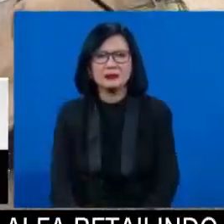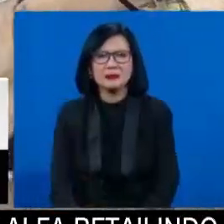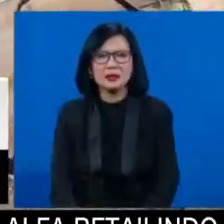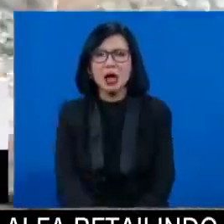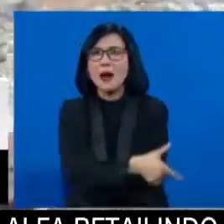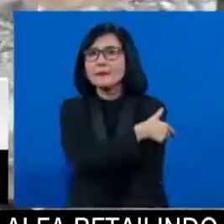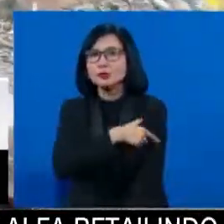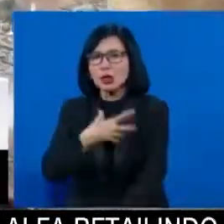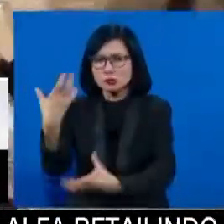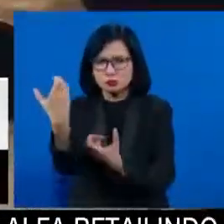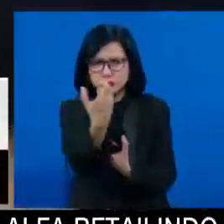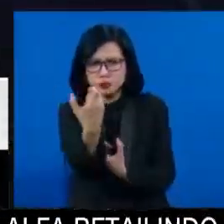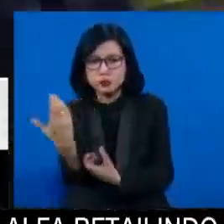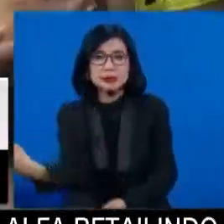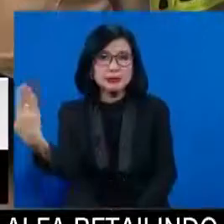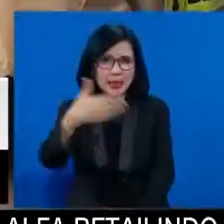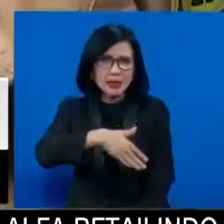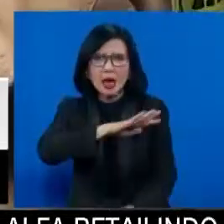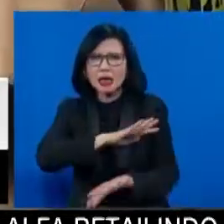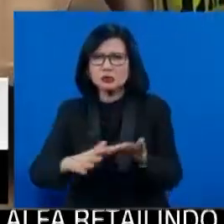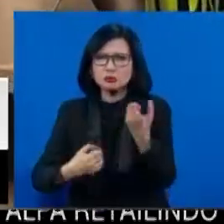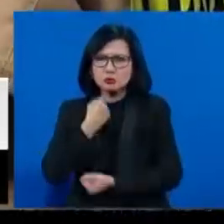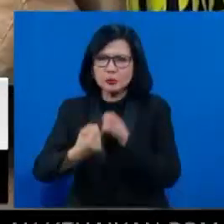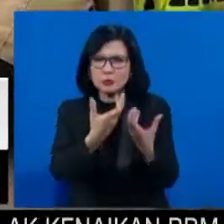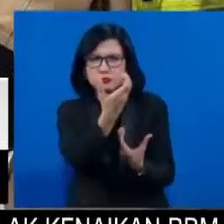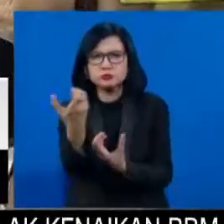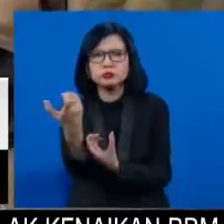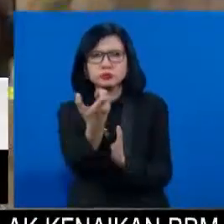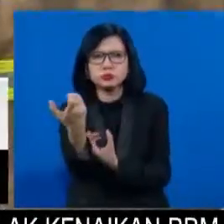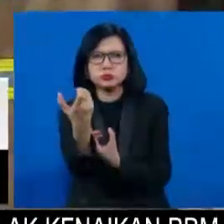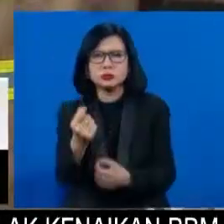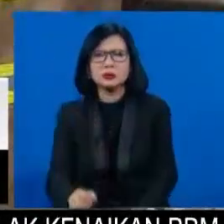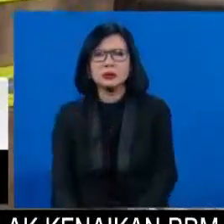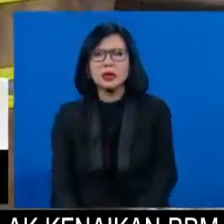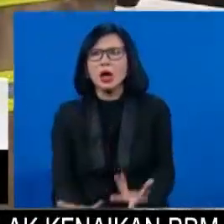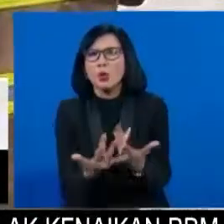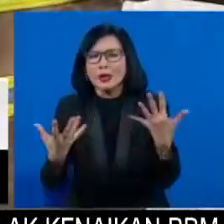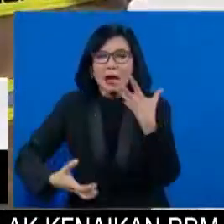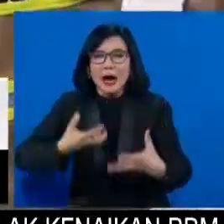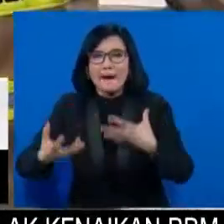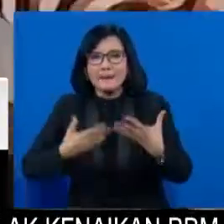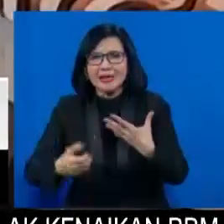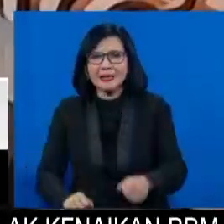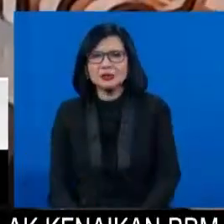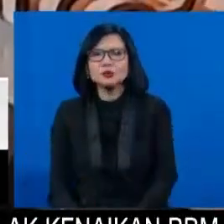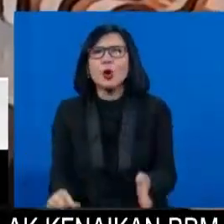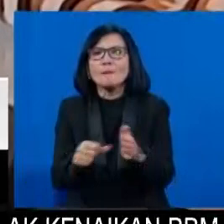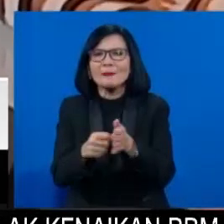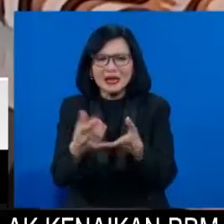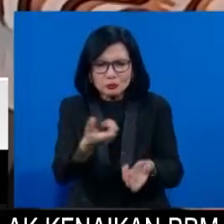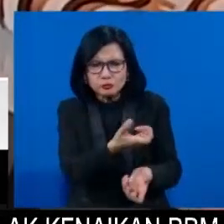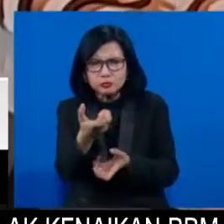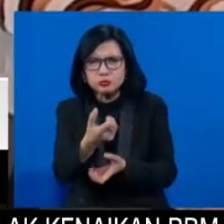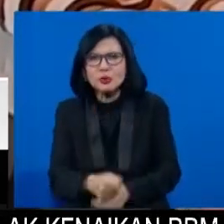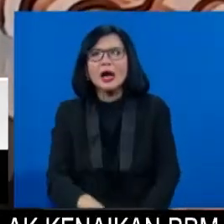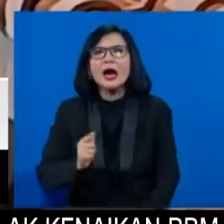Petugas pemadam kebakaran yang tiba di lokasi langsung berupaya memadamkan api. Warga yang panik juga tampak ikut melakukan pemadaman agar